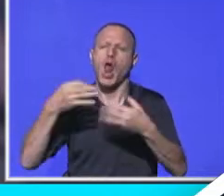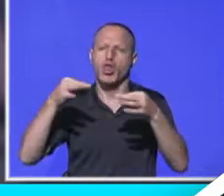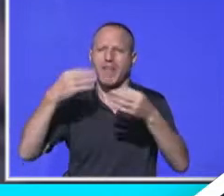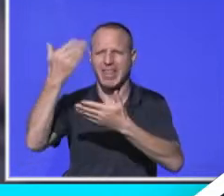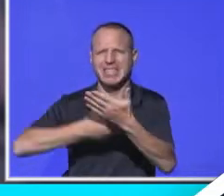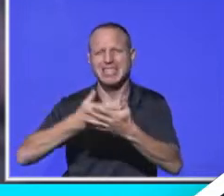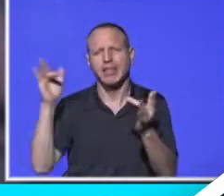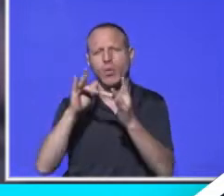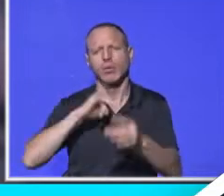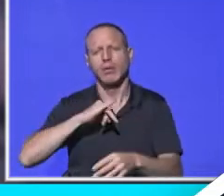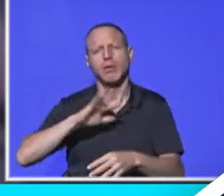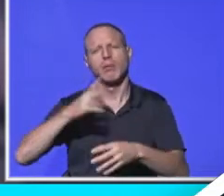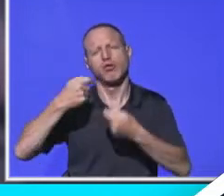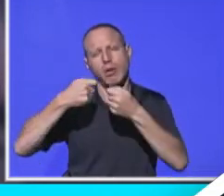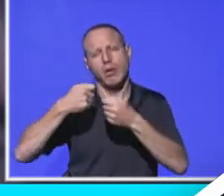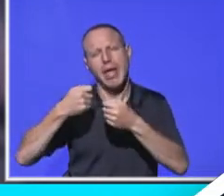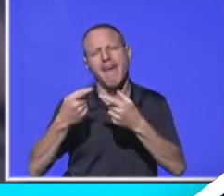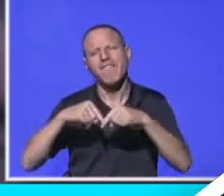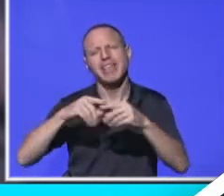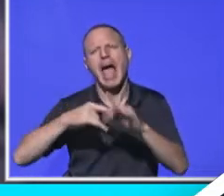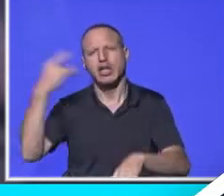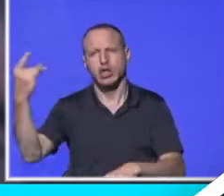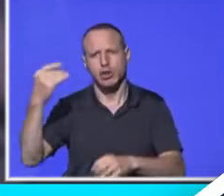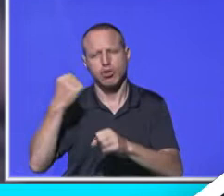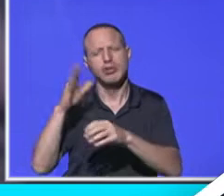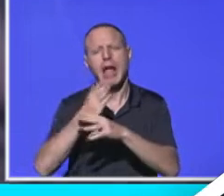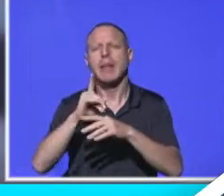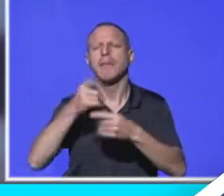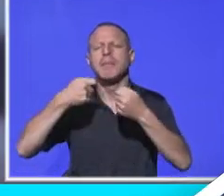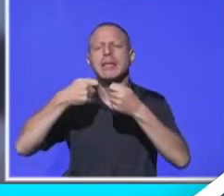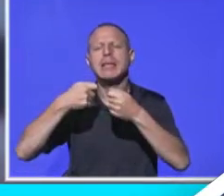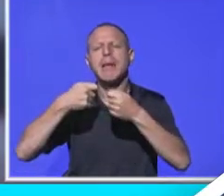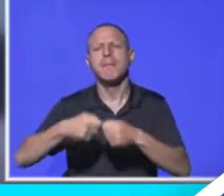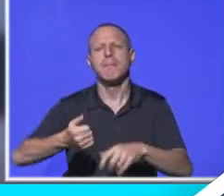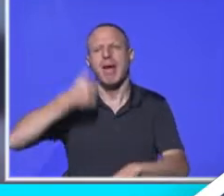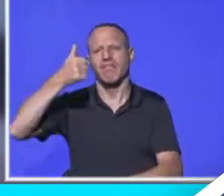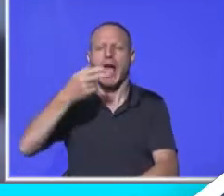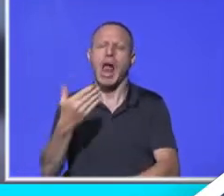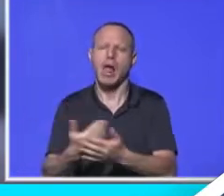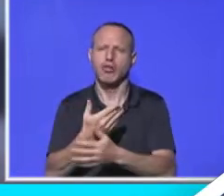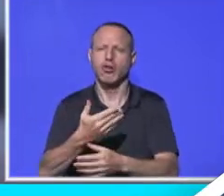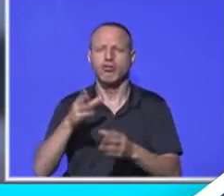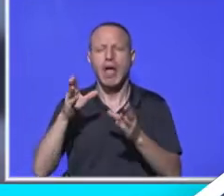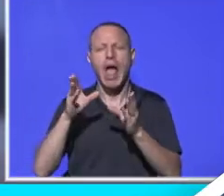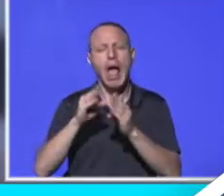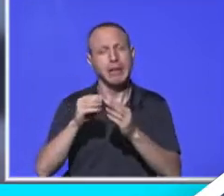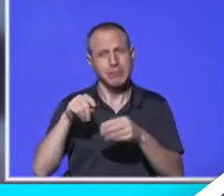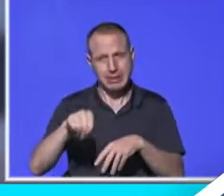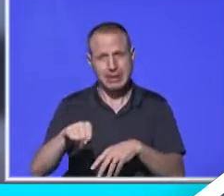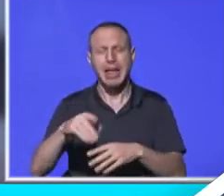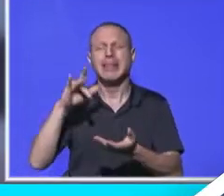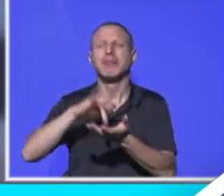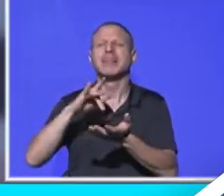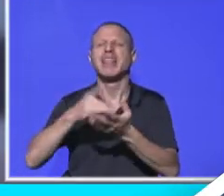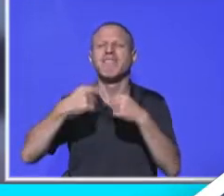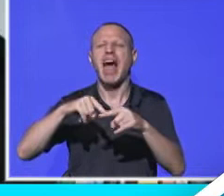חיצונית שתחליט מי המפכ"ל החדש. על הבלגן סביב הקורונה וגם סביב מינוי המפכ"ל נמצאת איתנו חברת ועדת חוק, חוקה ומשפט,